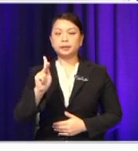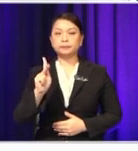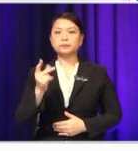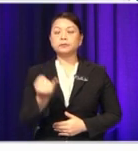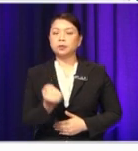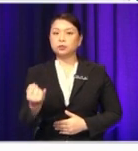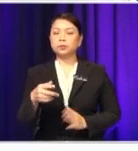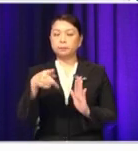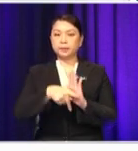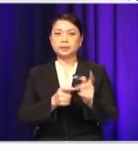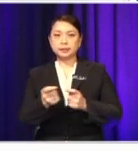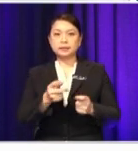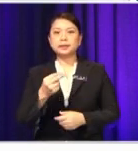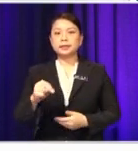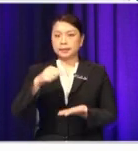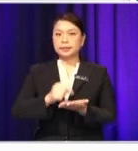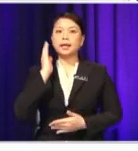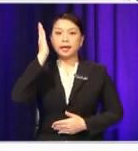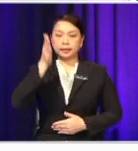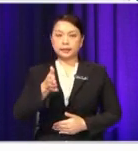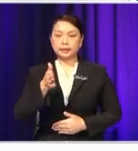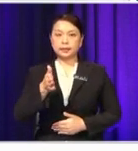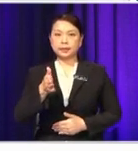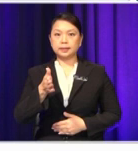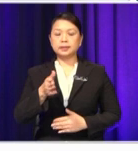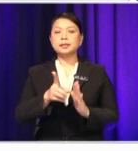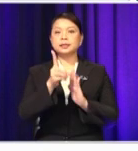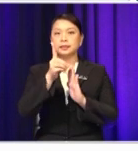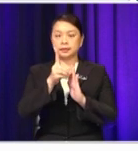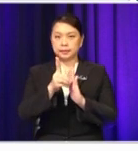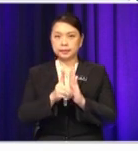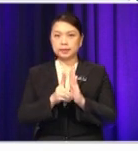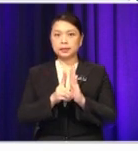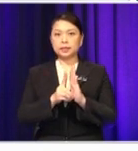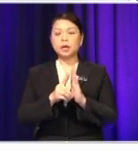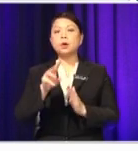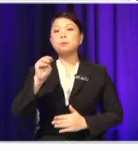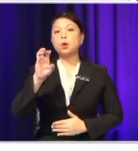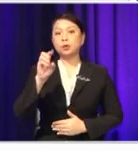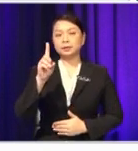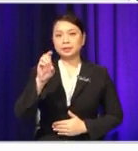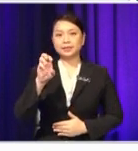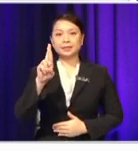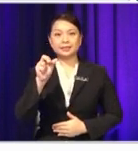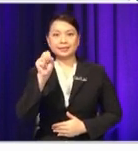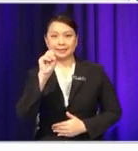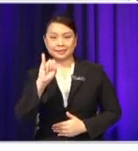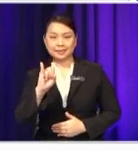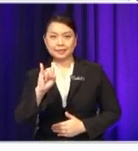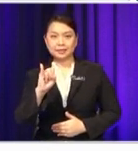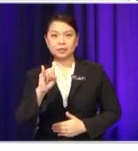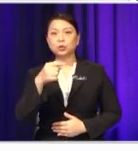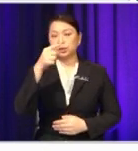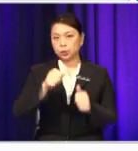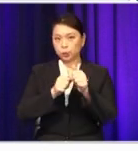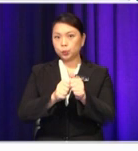pentaksiran ini akan dimodifikasikan ataupun dibuat moderasi oleh sekolah-sekolah mengikut kesesuaian murid-murid